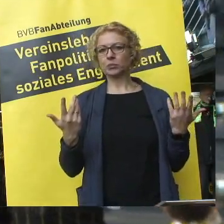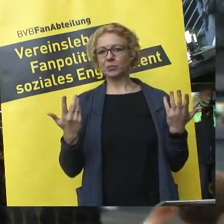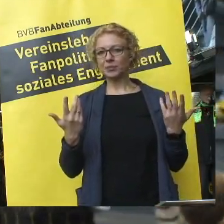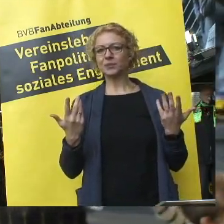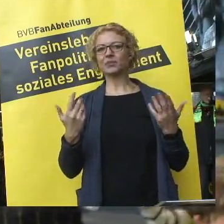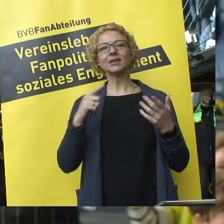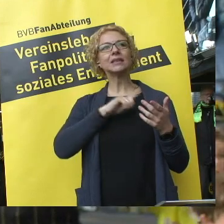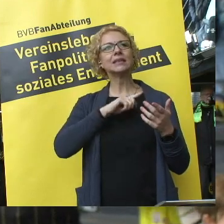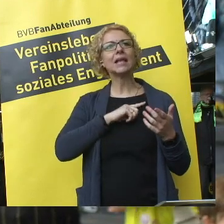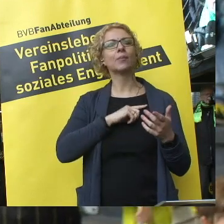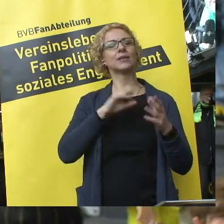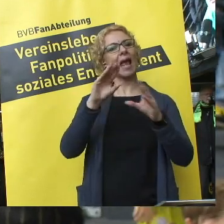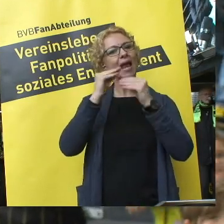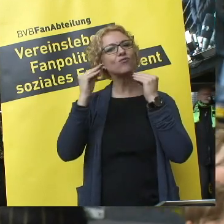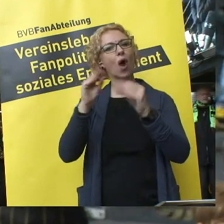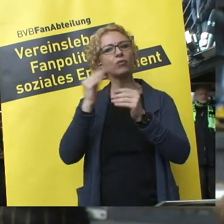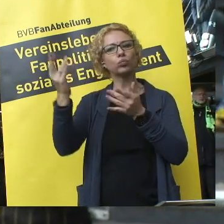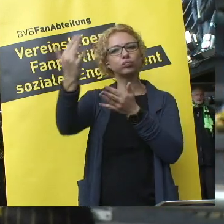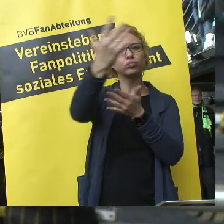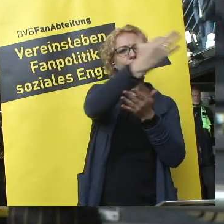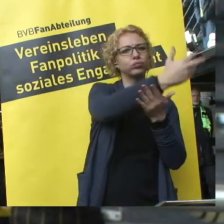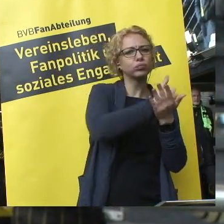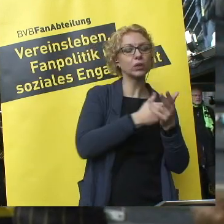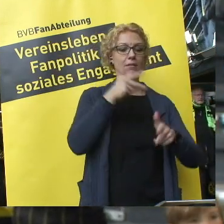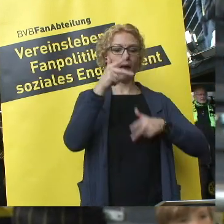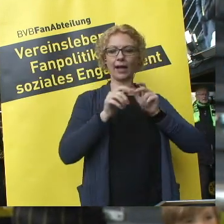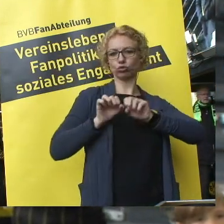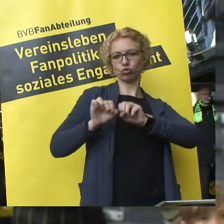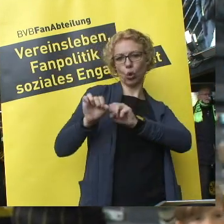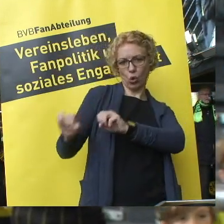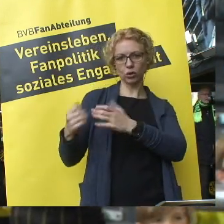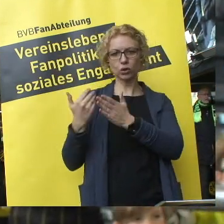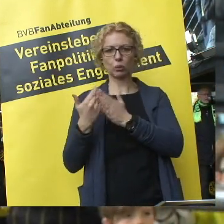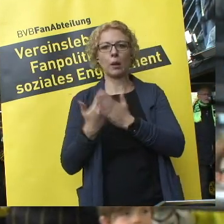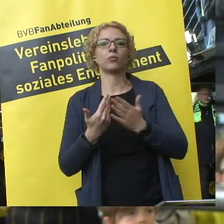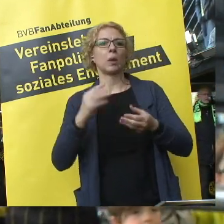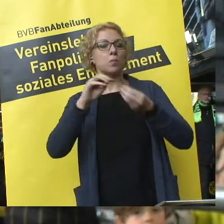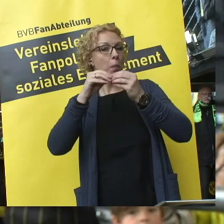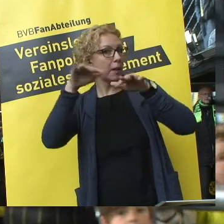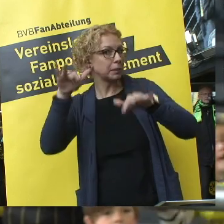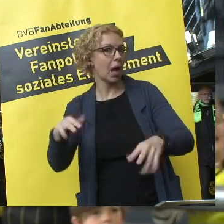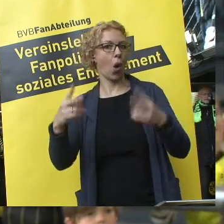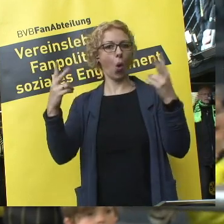da sammle ich ganz viele Infos und schütze die Athleten, egal